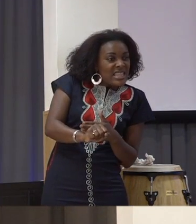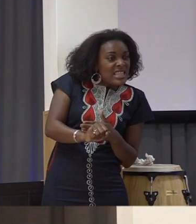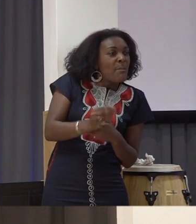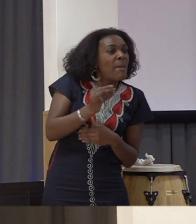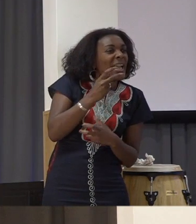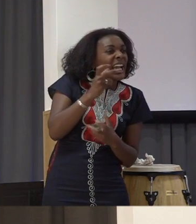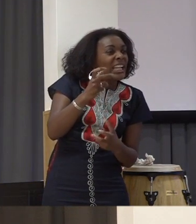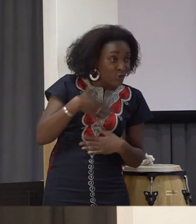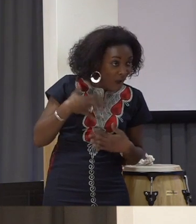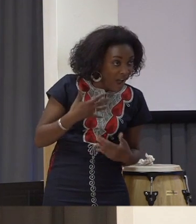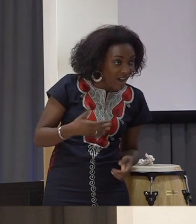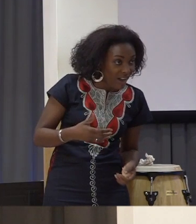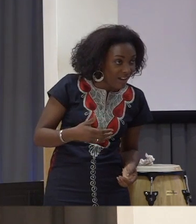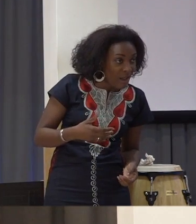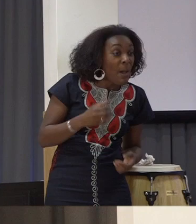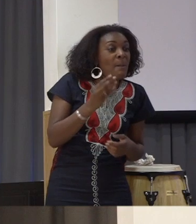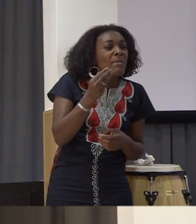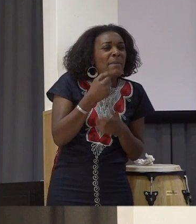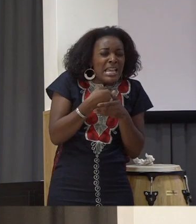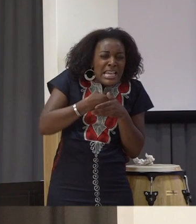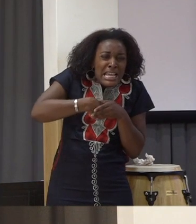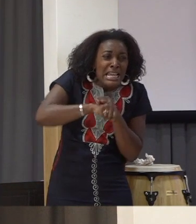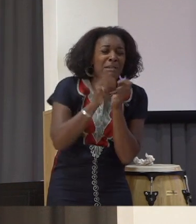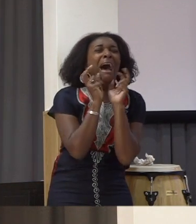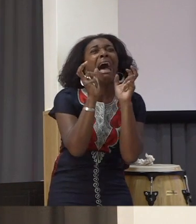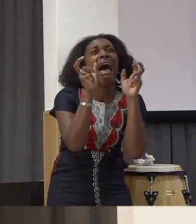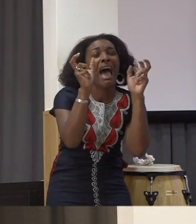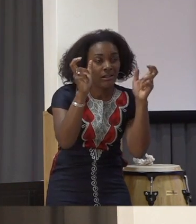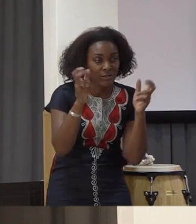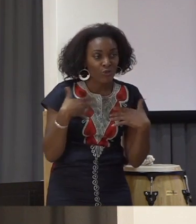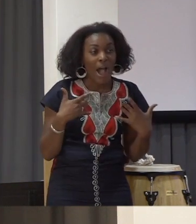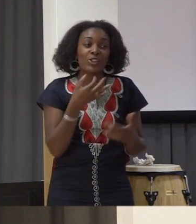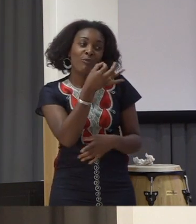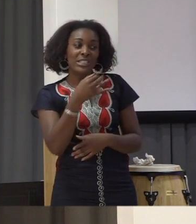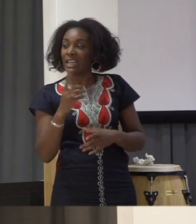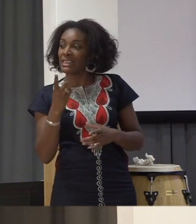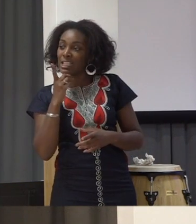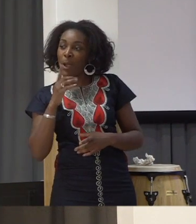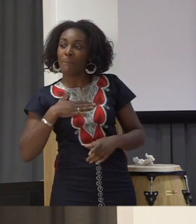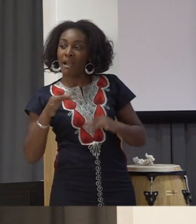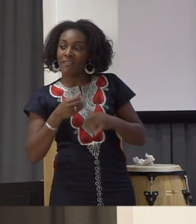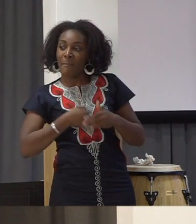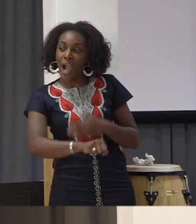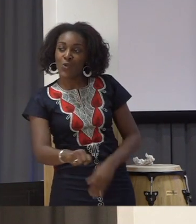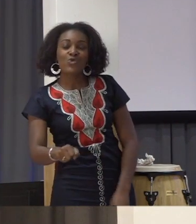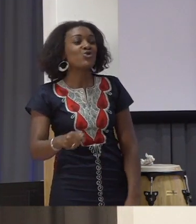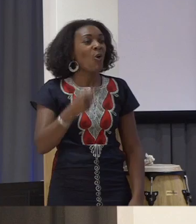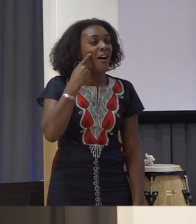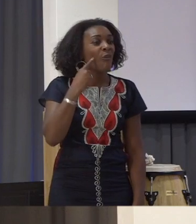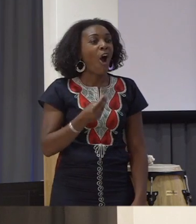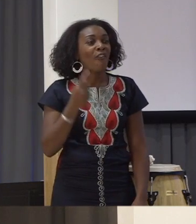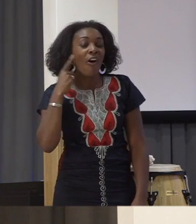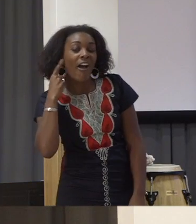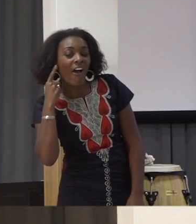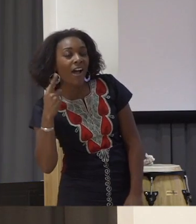n'est pas un cri de joie. Je pourrais vous dire ça au mois de décembre à peu près. Et quand ma femme va accoucher, je